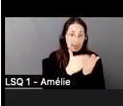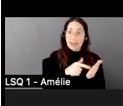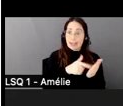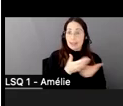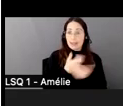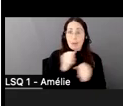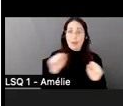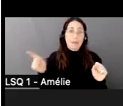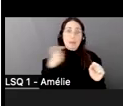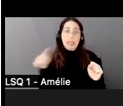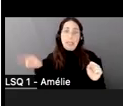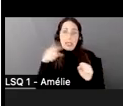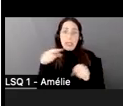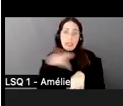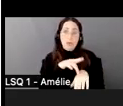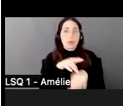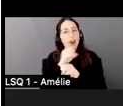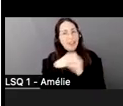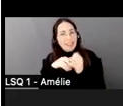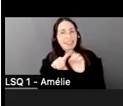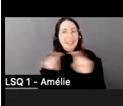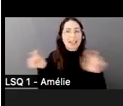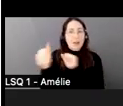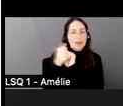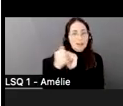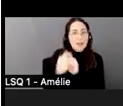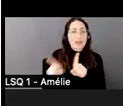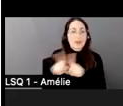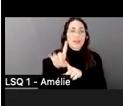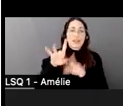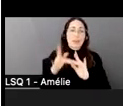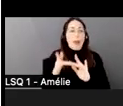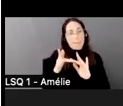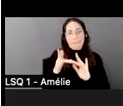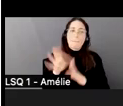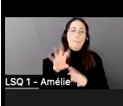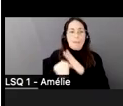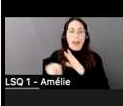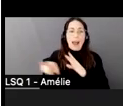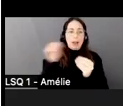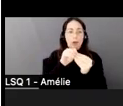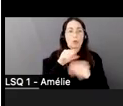être utilisé par nos organisations partenaires et sera hébergé dans le site web du projet.